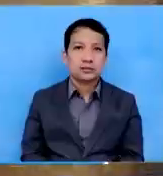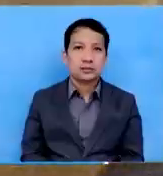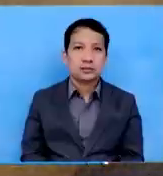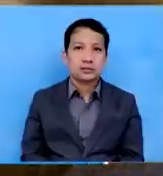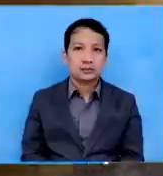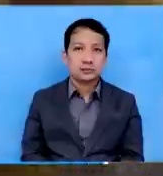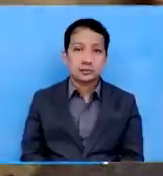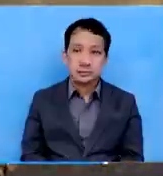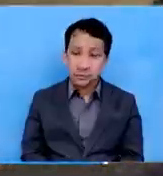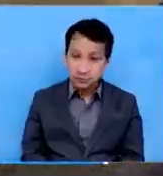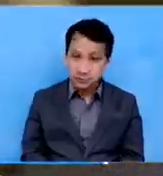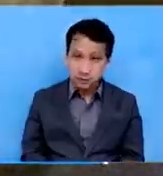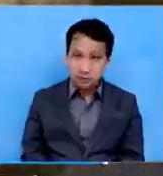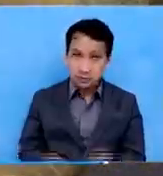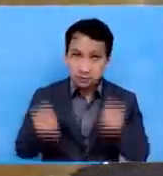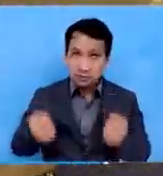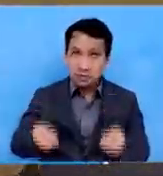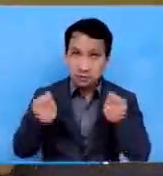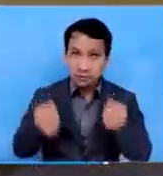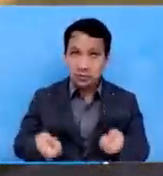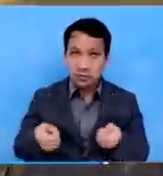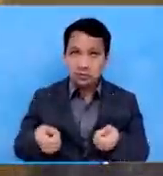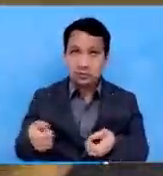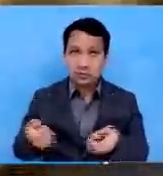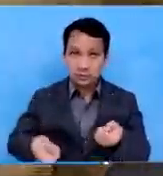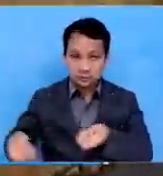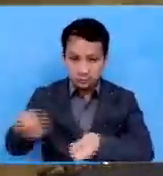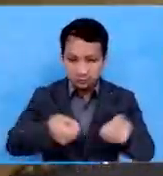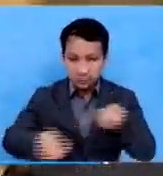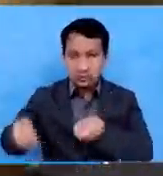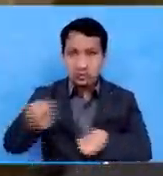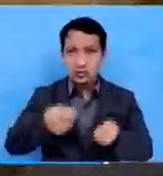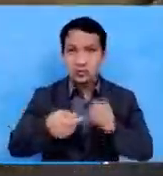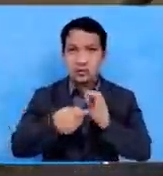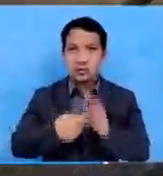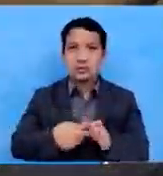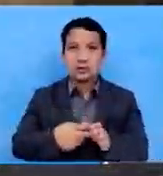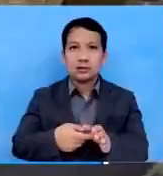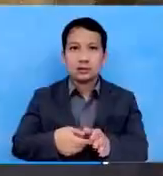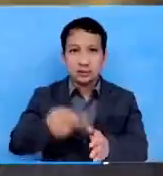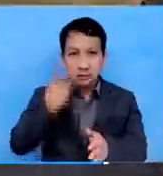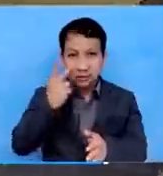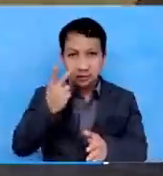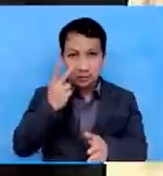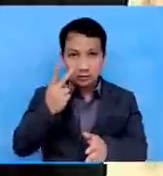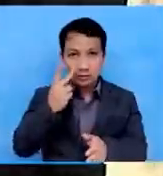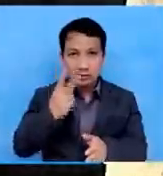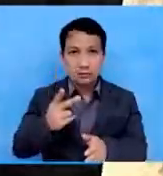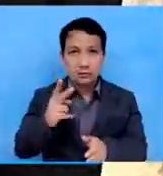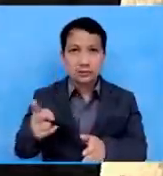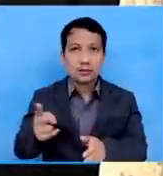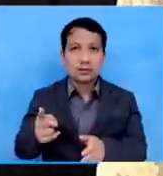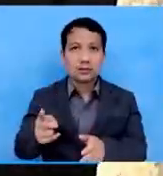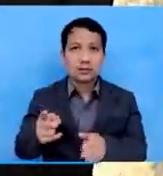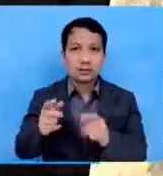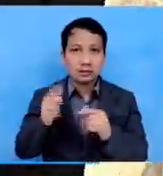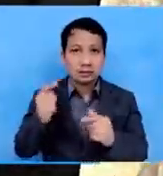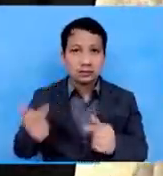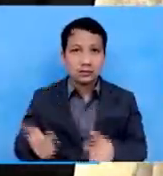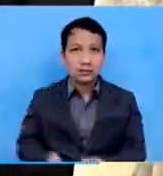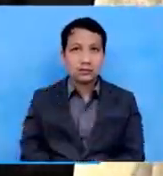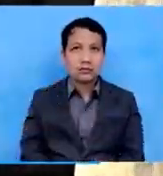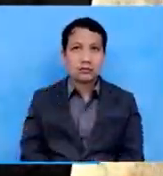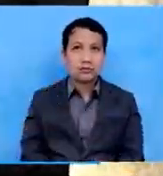At papagpagin na ito sa tinatawag nilang pabirik kung saan unang makikita ang ginto. Yeah. Tama ginagawa ko